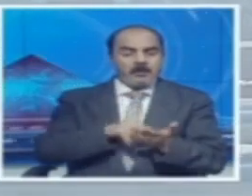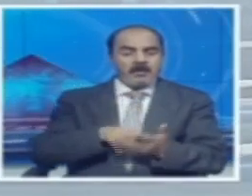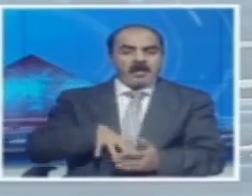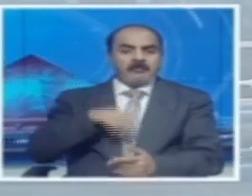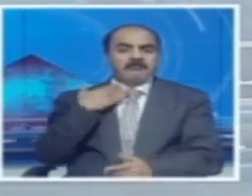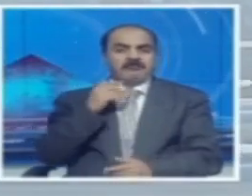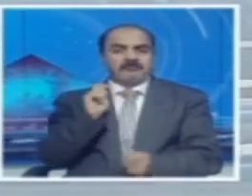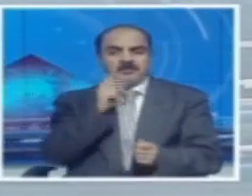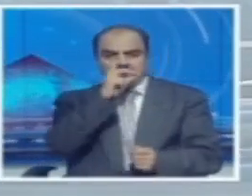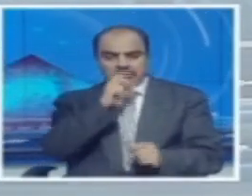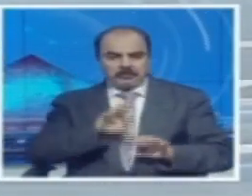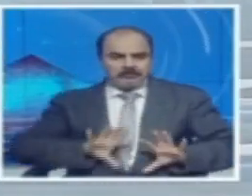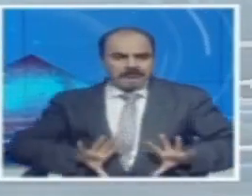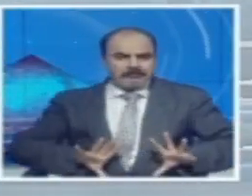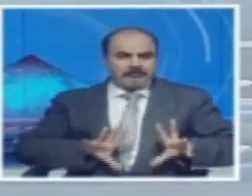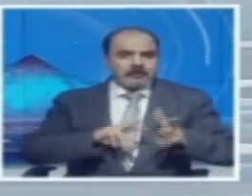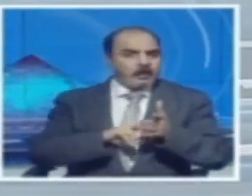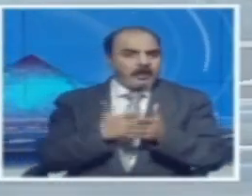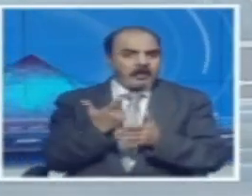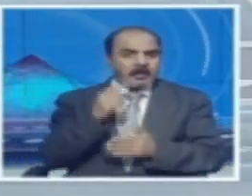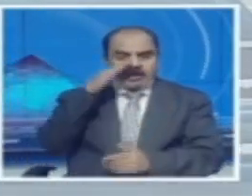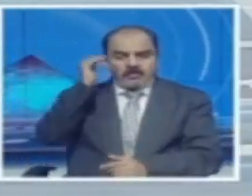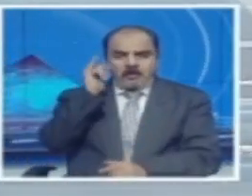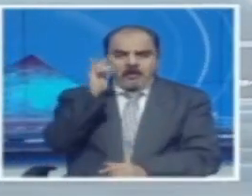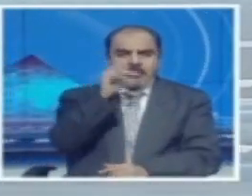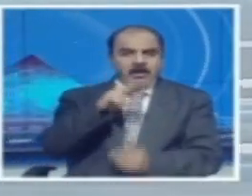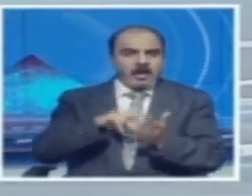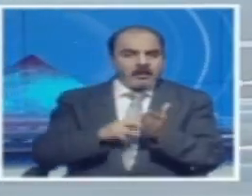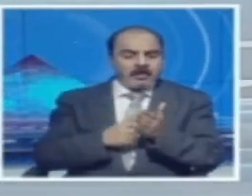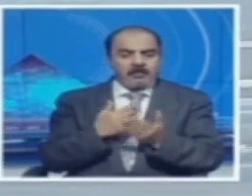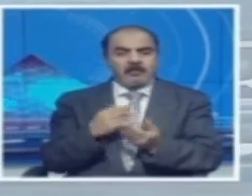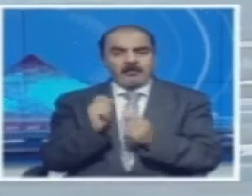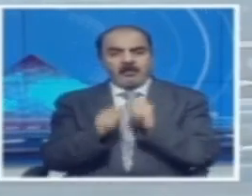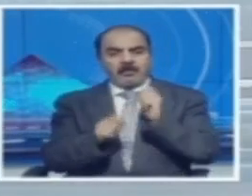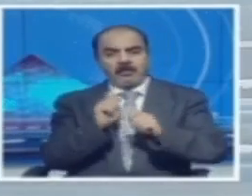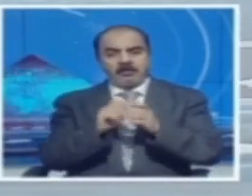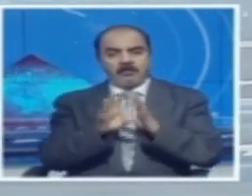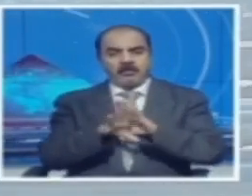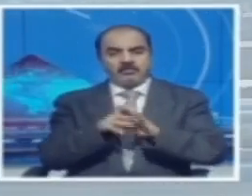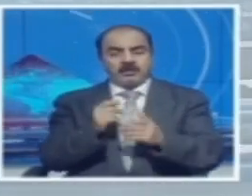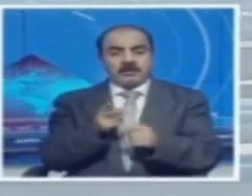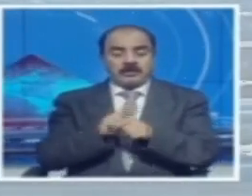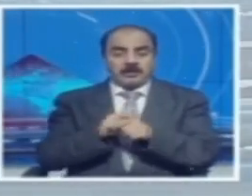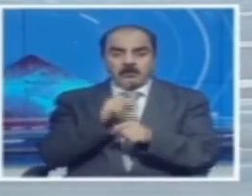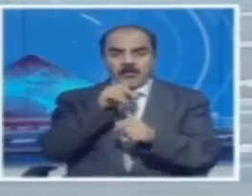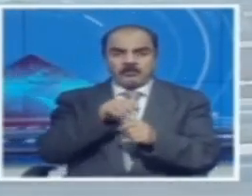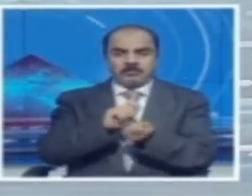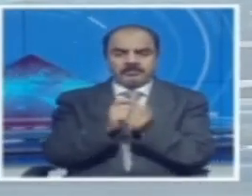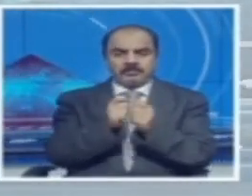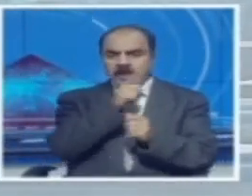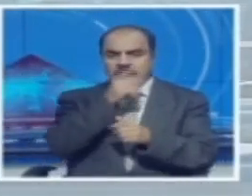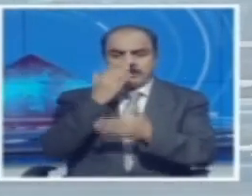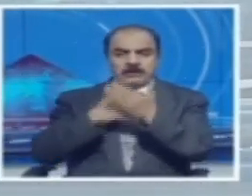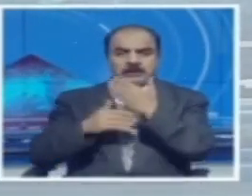لمشروعات وزارة الإسكان الخاصة بمبادرة حياة كريمة، كما تابع الرئيس السيسي المشروعات الجارية لتطوير منطقة